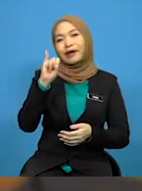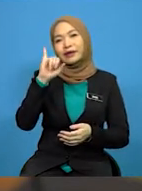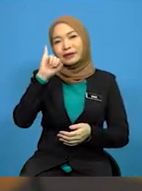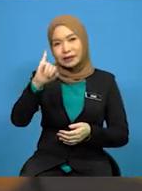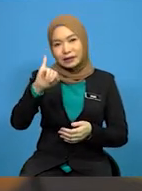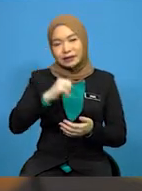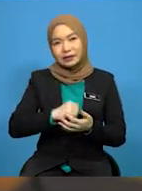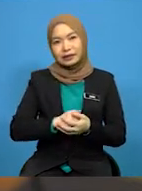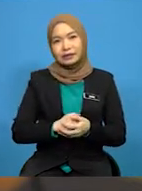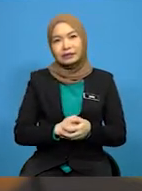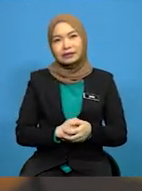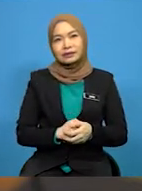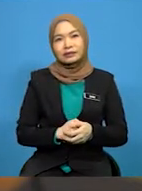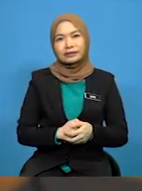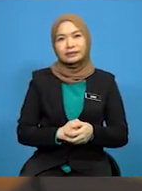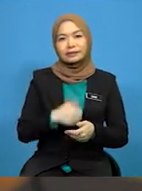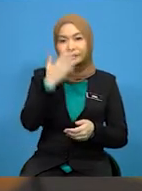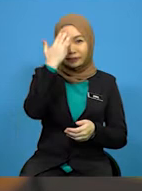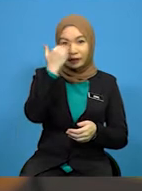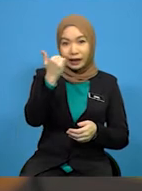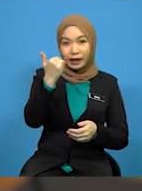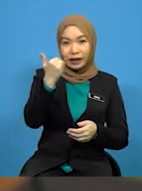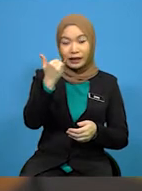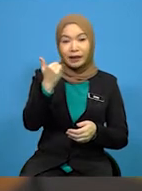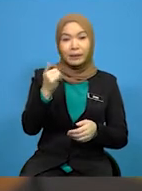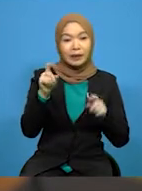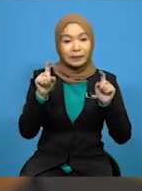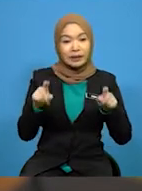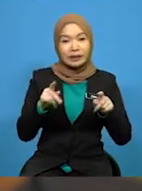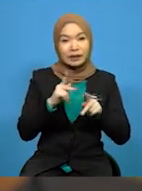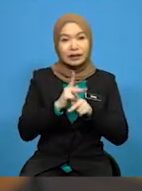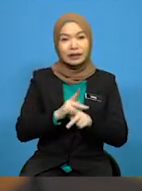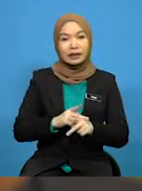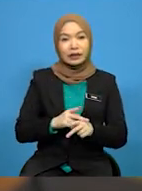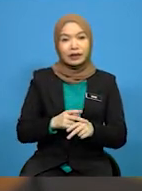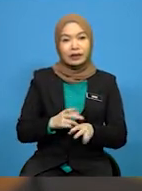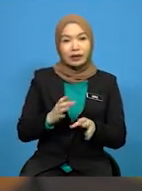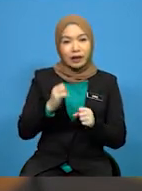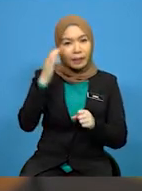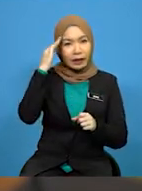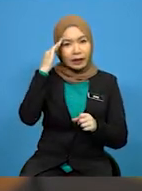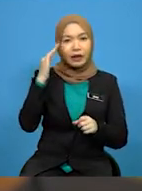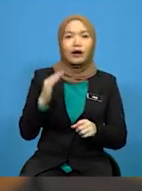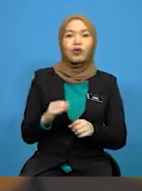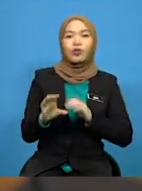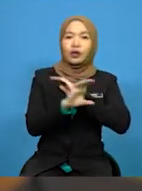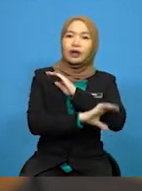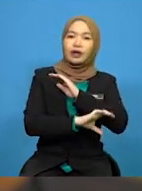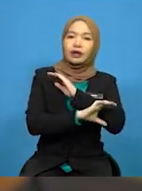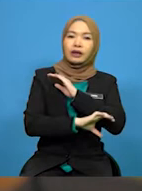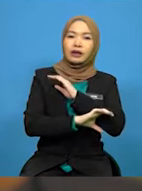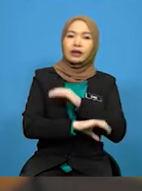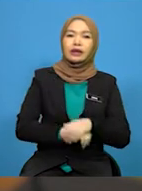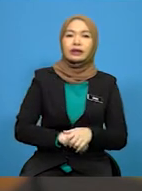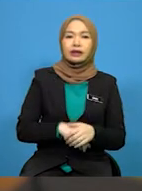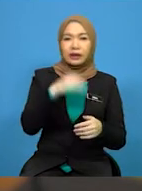secara berterusan. Kenapa inflasi perlu ditangani? Biasanya, perkataan ditangani sama maksud